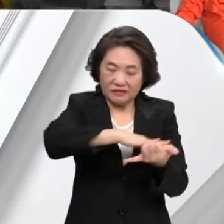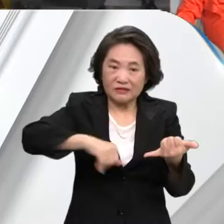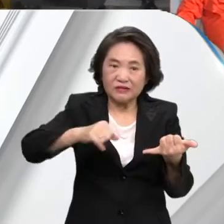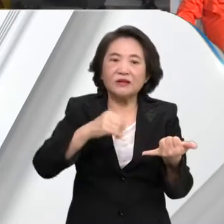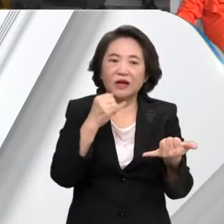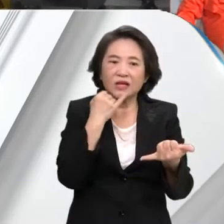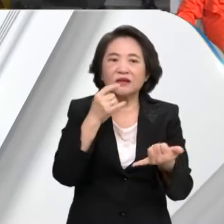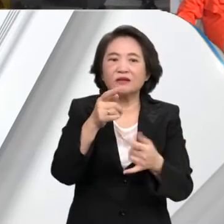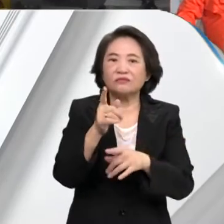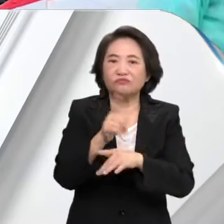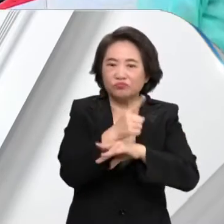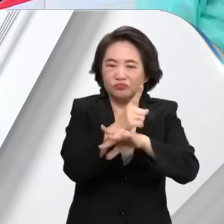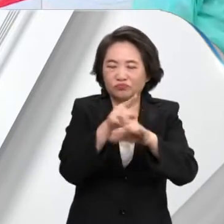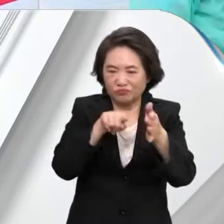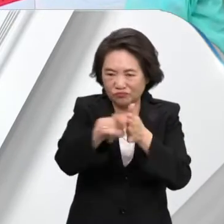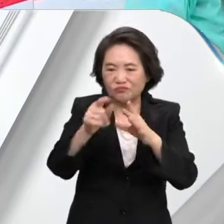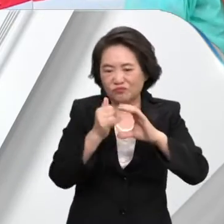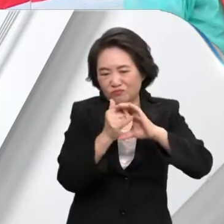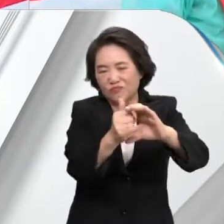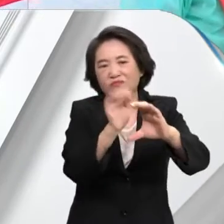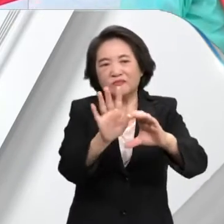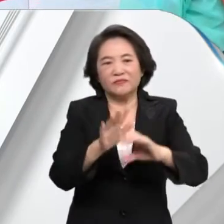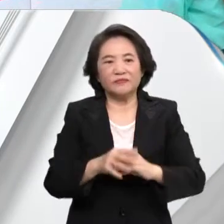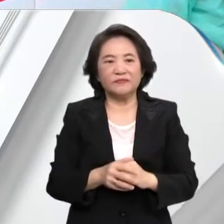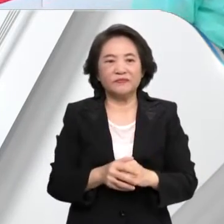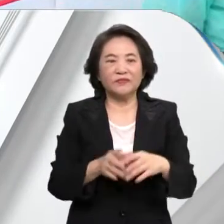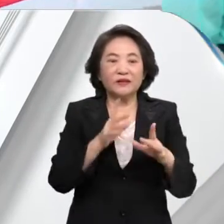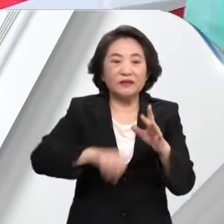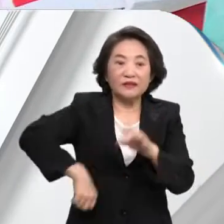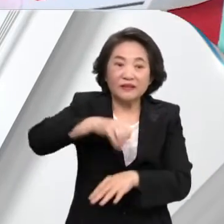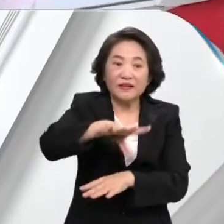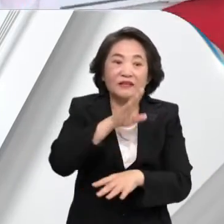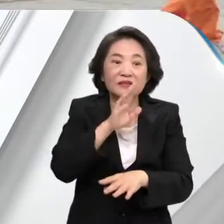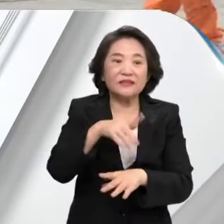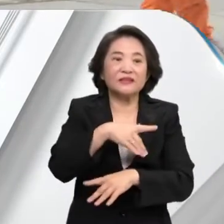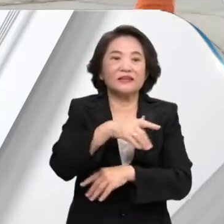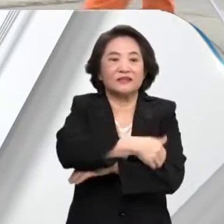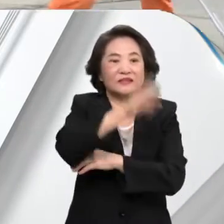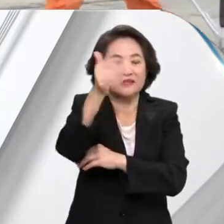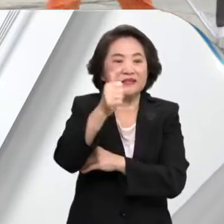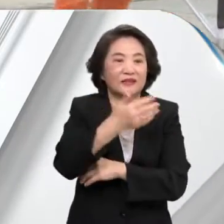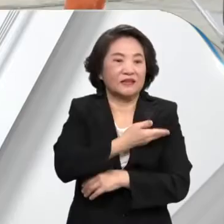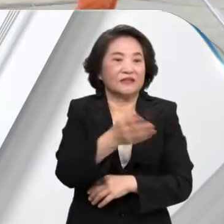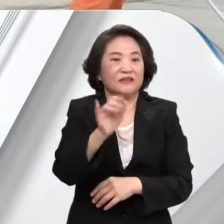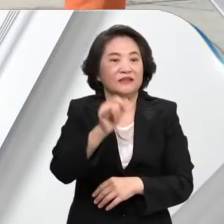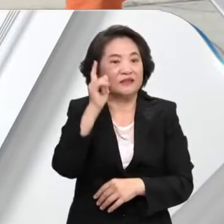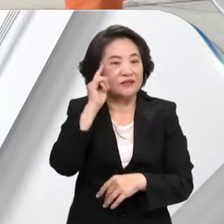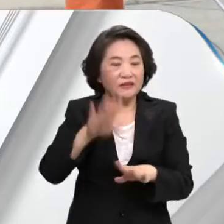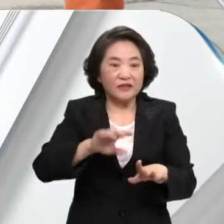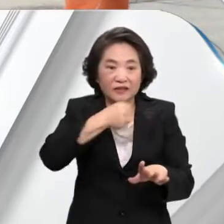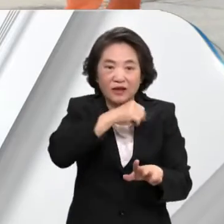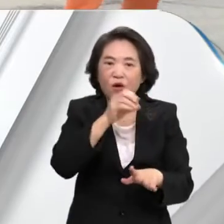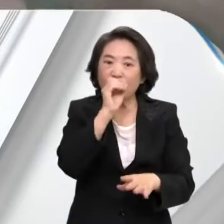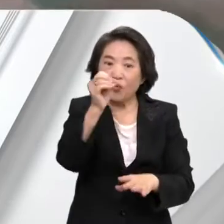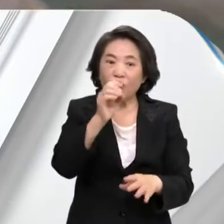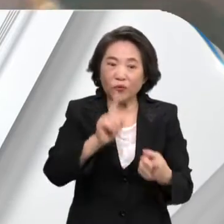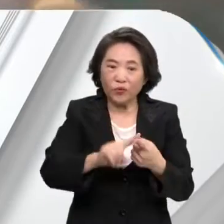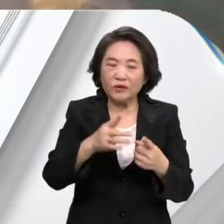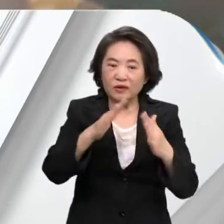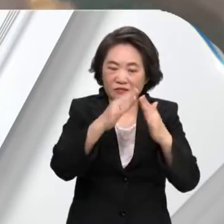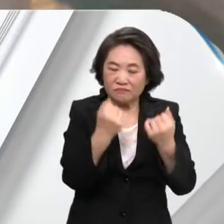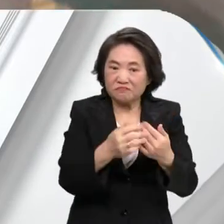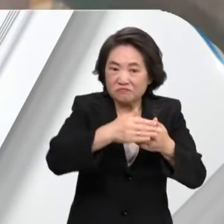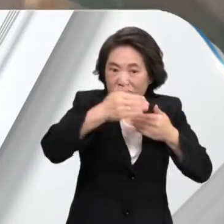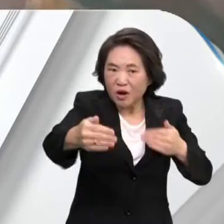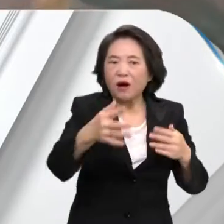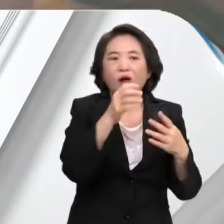我们都会把它配备上。 特别台东县接受见证的院长姚庆林也讲，就算台东一下无确诊，也无居家隔